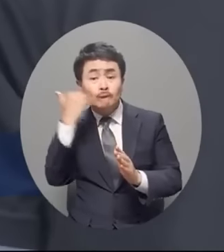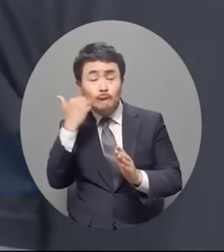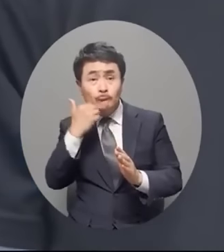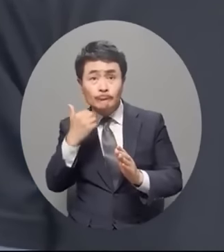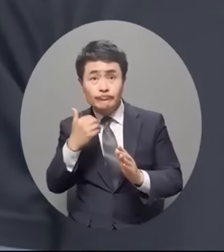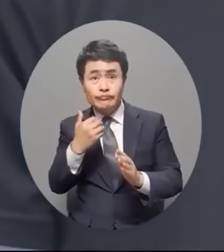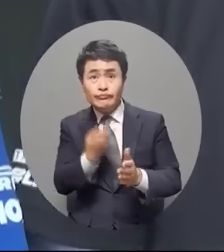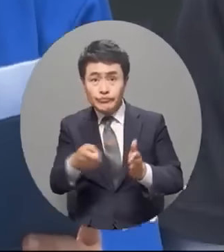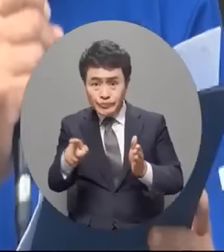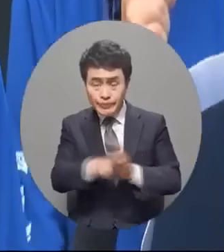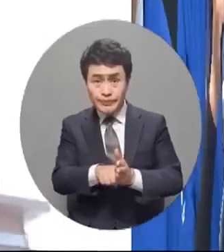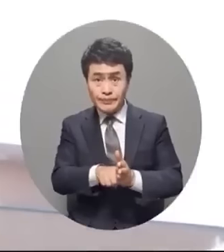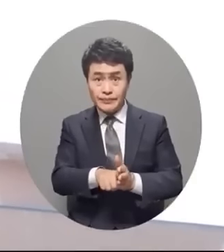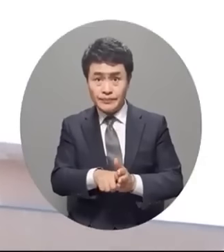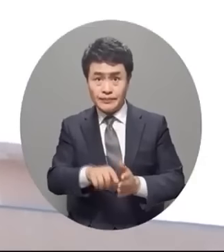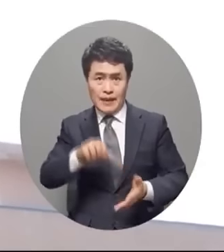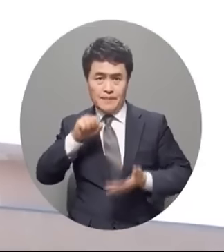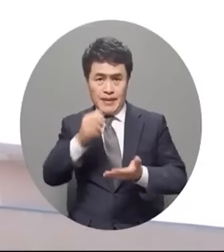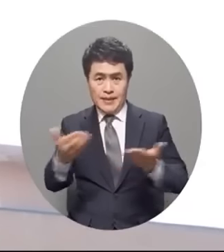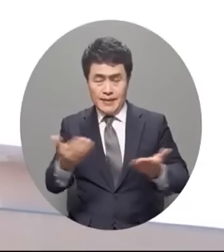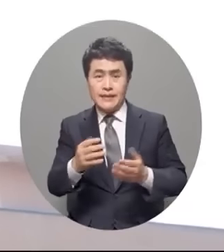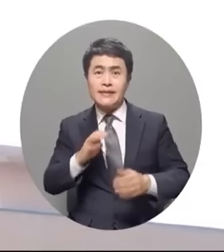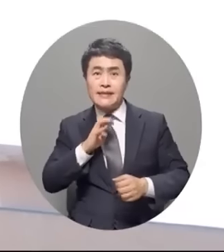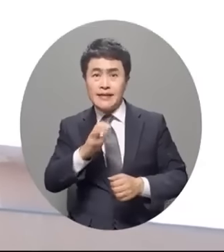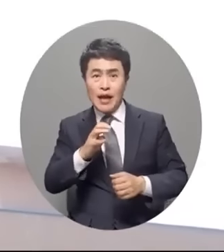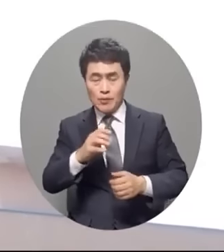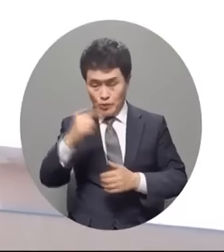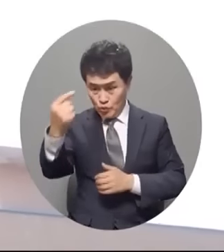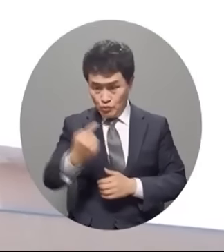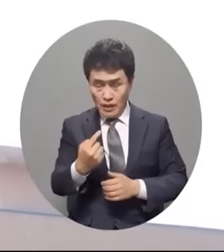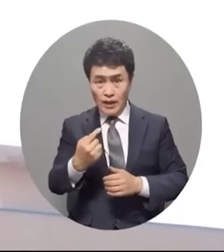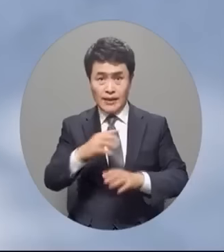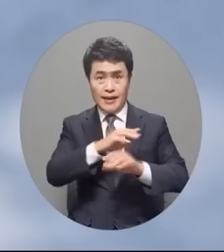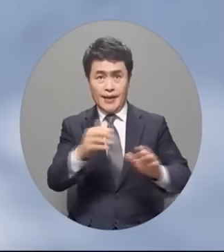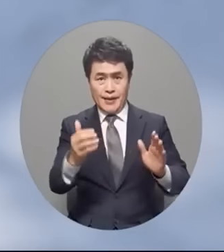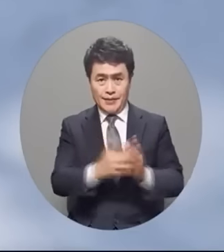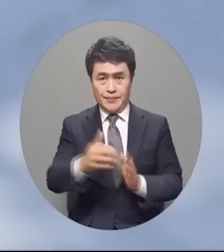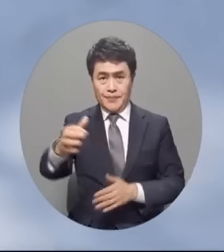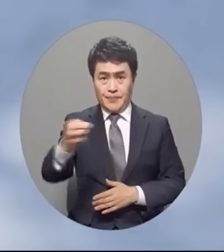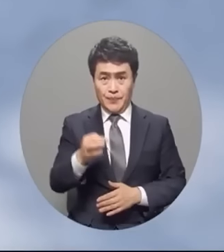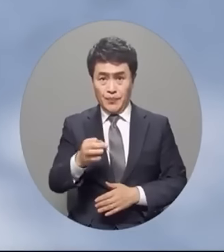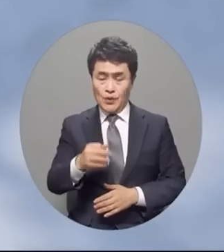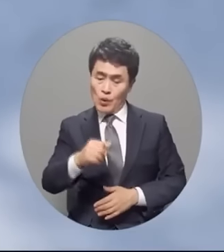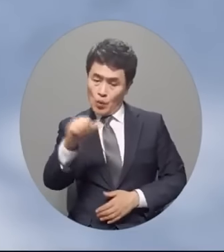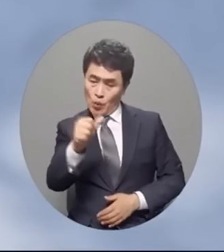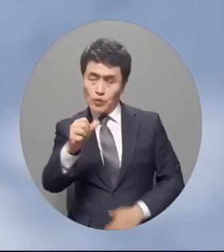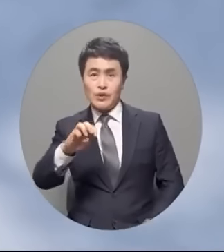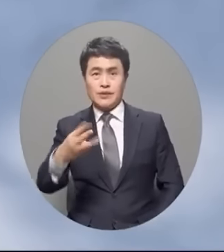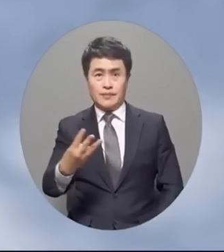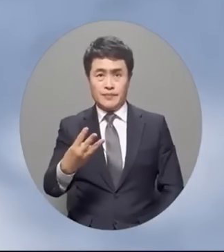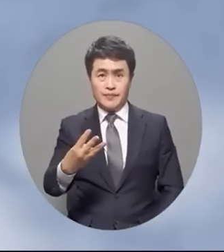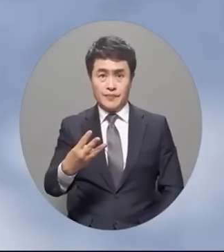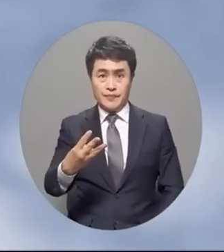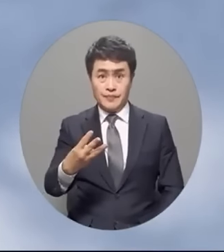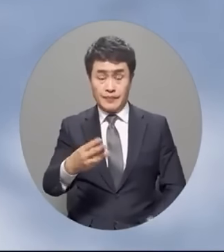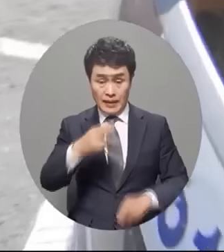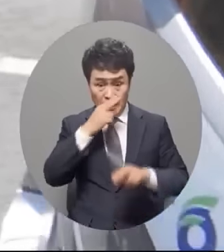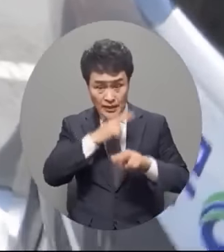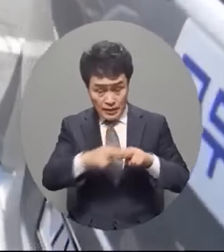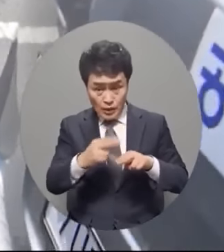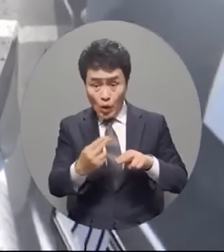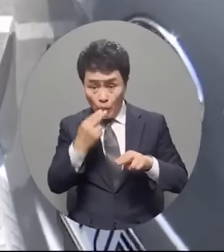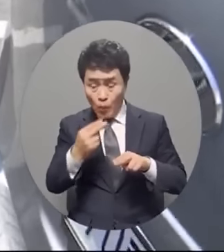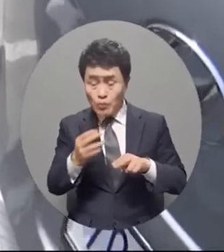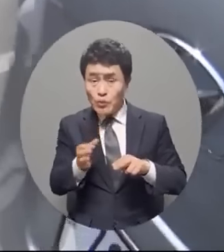배달인가? 배달 노동자가 40분 만에 주문 한 건을 처리하고 받는 돈은 대략 5,300원. 기름값에 보험료